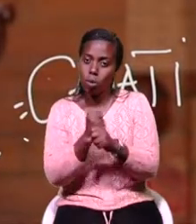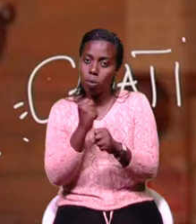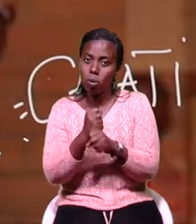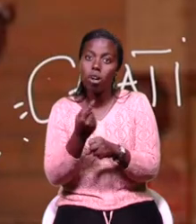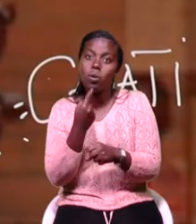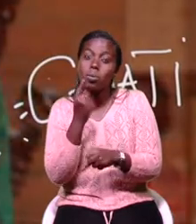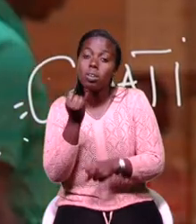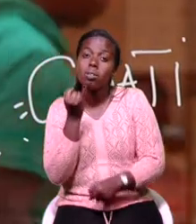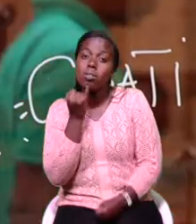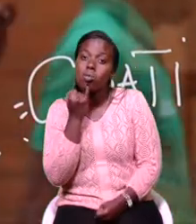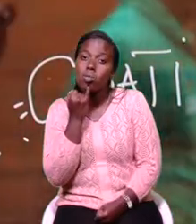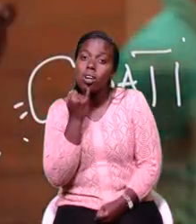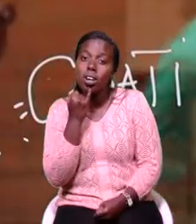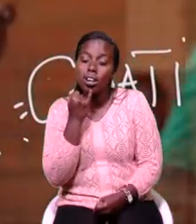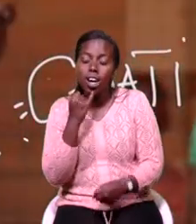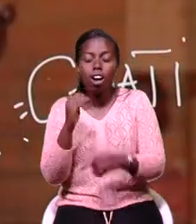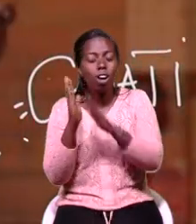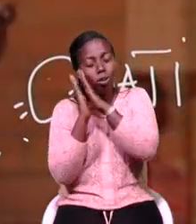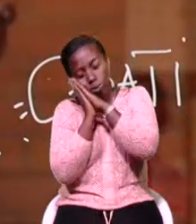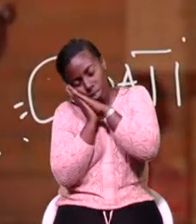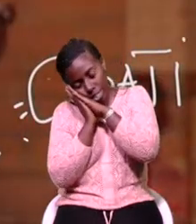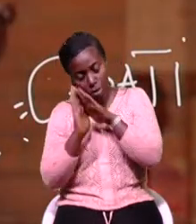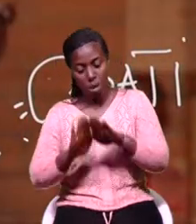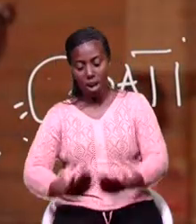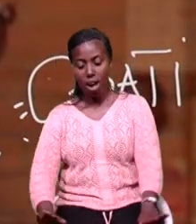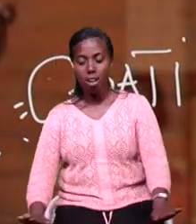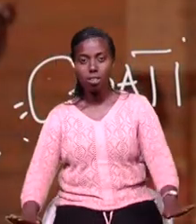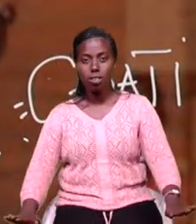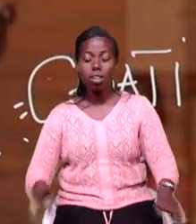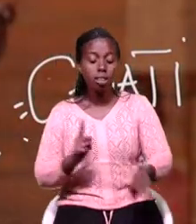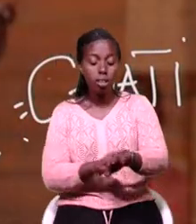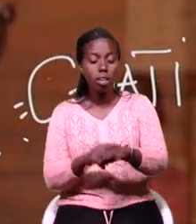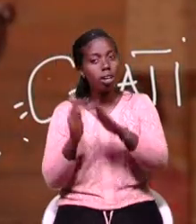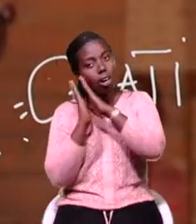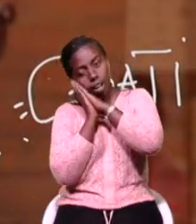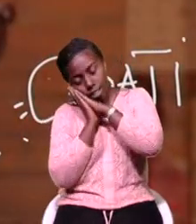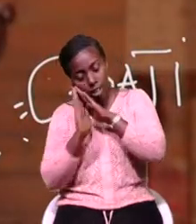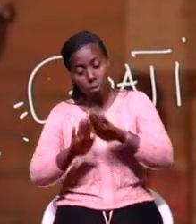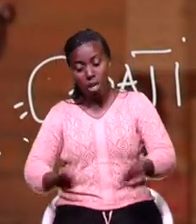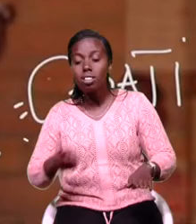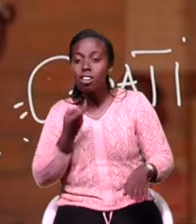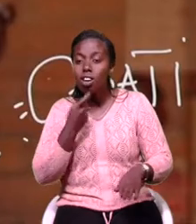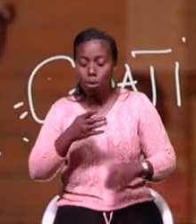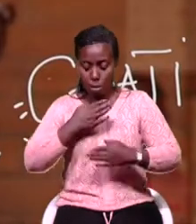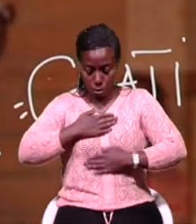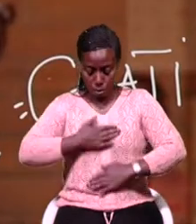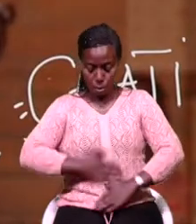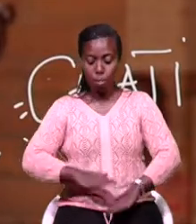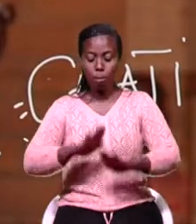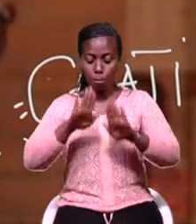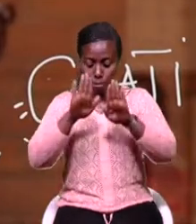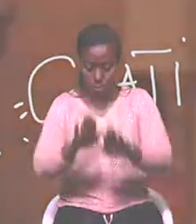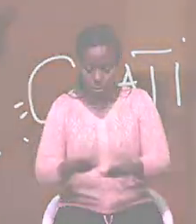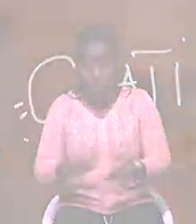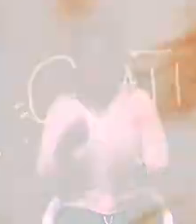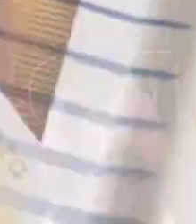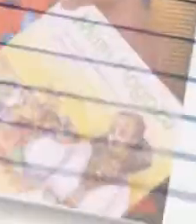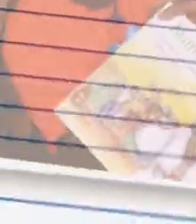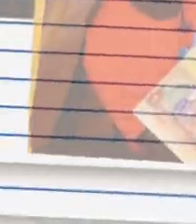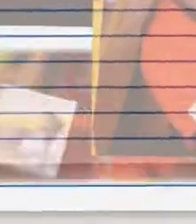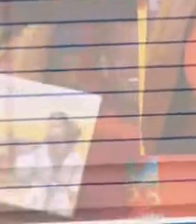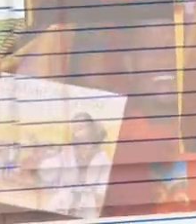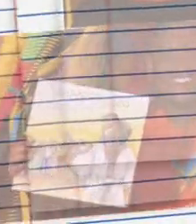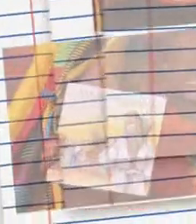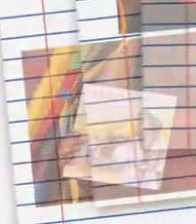kubwira umwana kuryama hasi iyo aryamye hasi aryama yubitse inda mukurikire uburyo ngiye